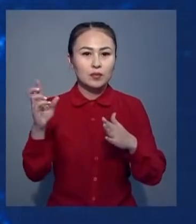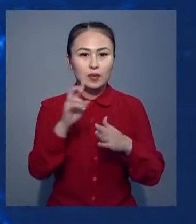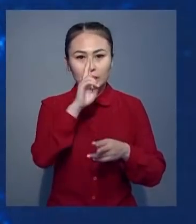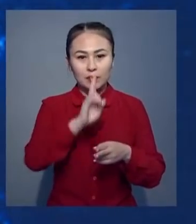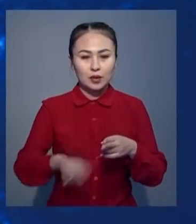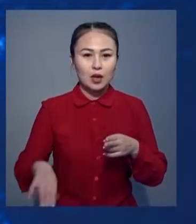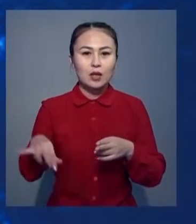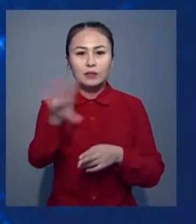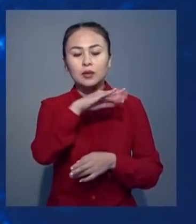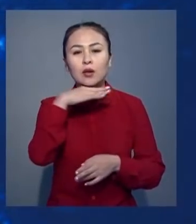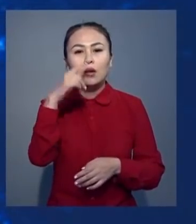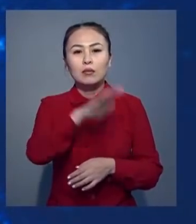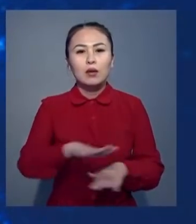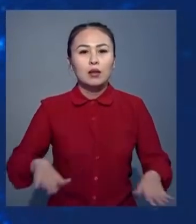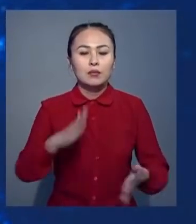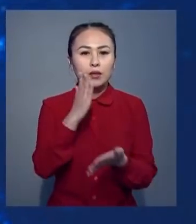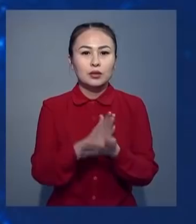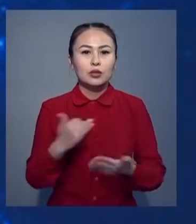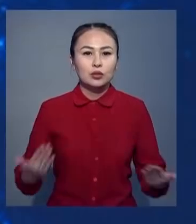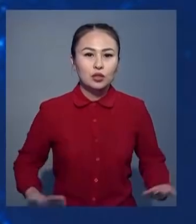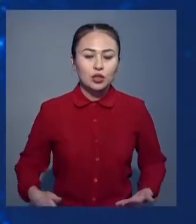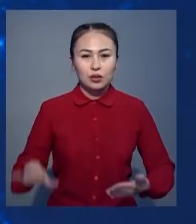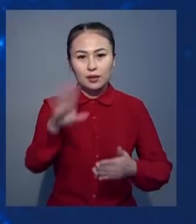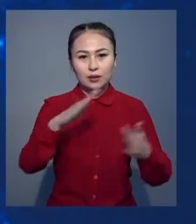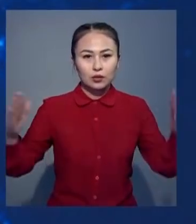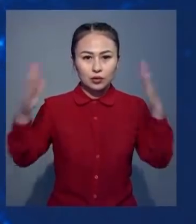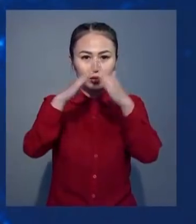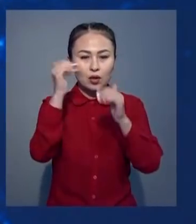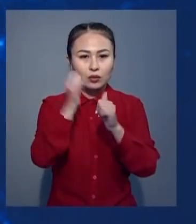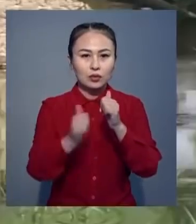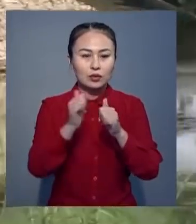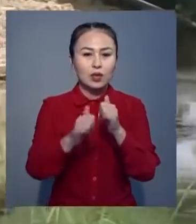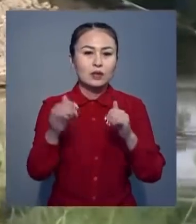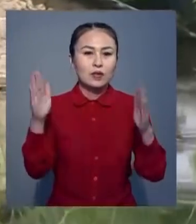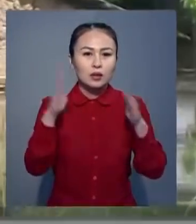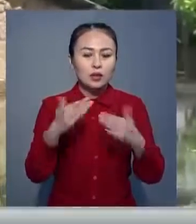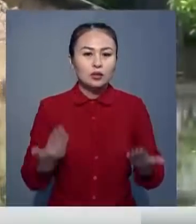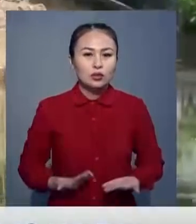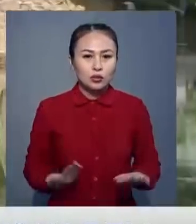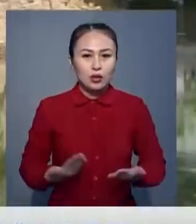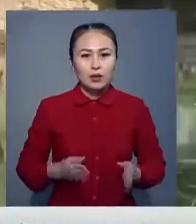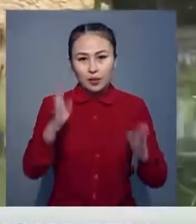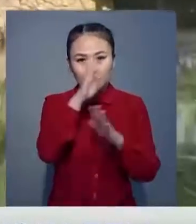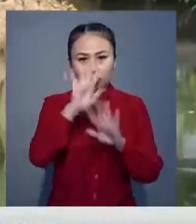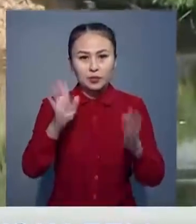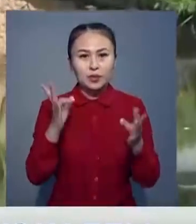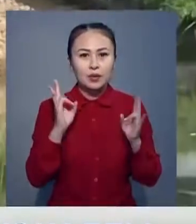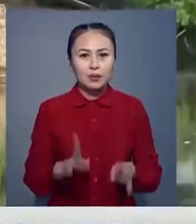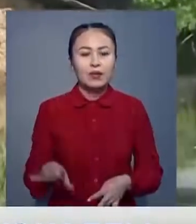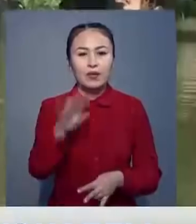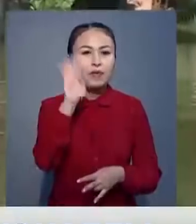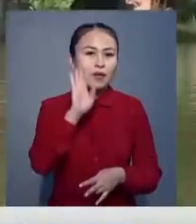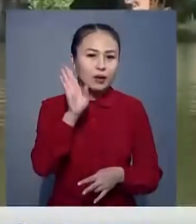қалды. Олардың арасында мыңдаған бала бар. Тұрғындар шатырларда күнелтуге мәжбүр. Табиғат апатынан жапа шеккендерге